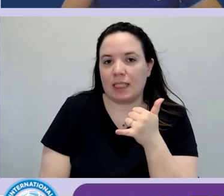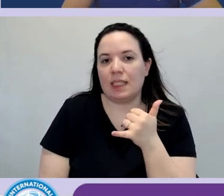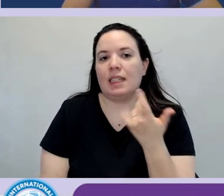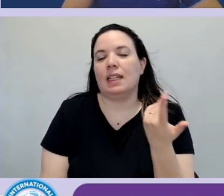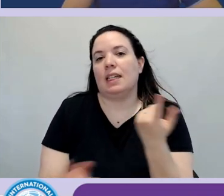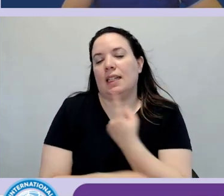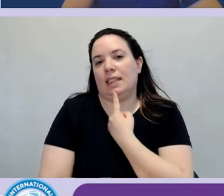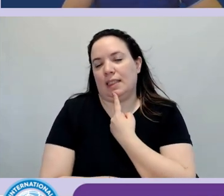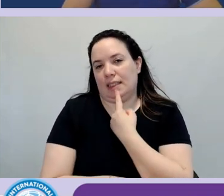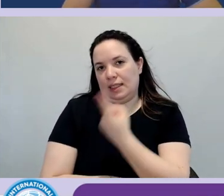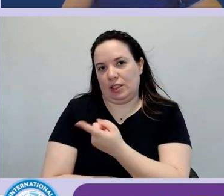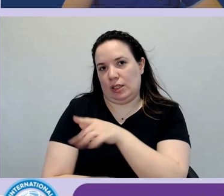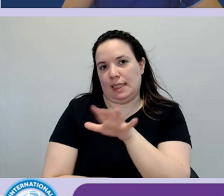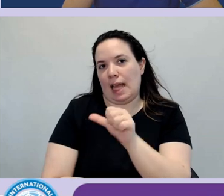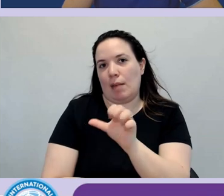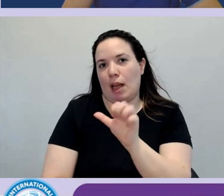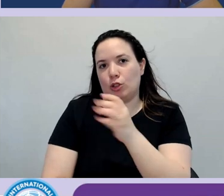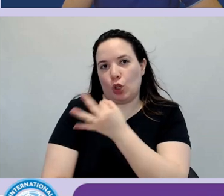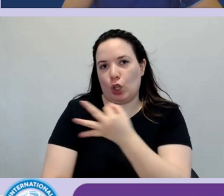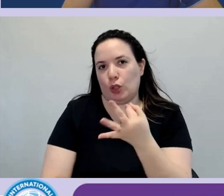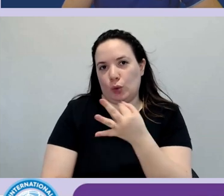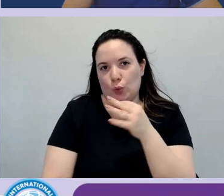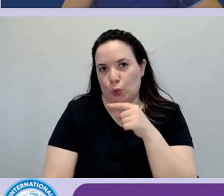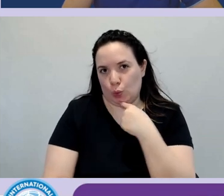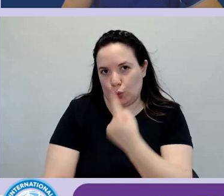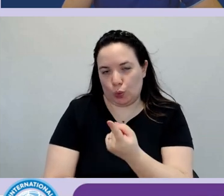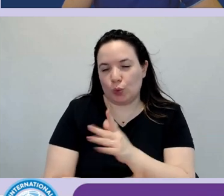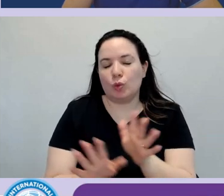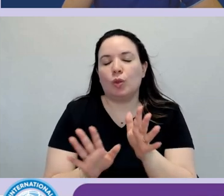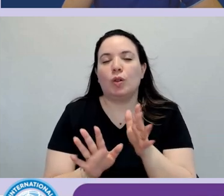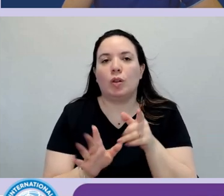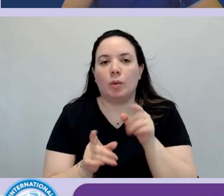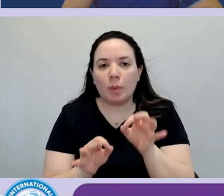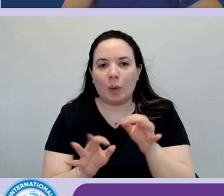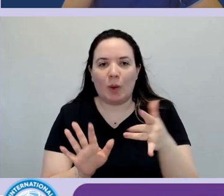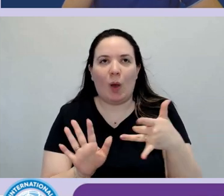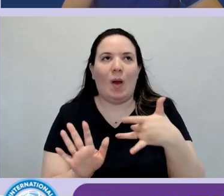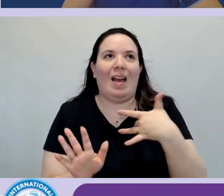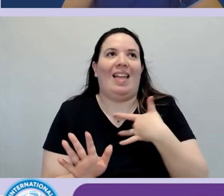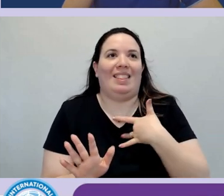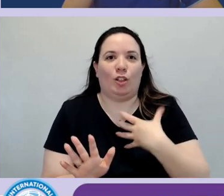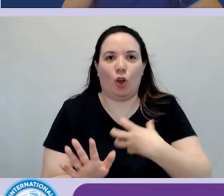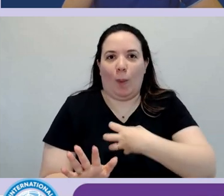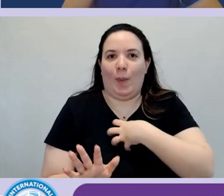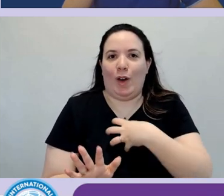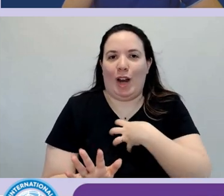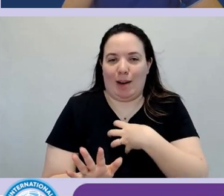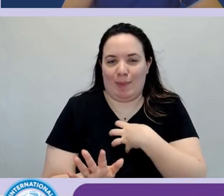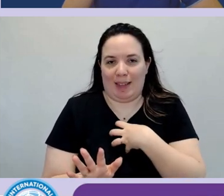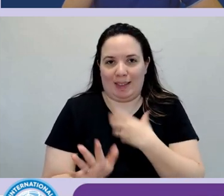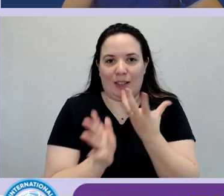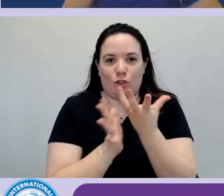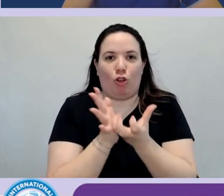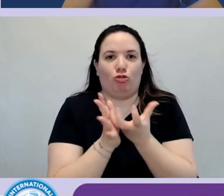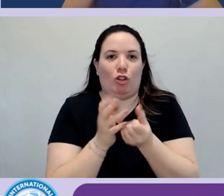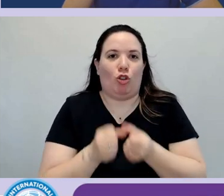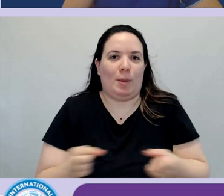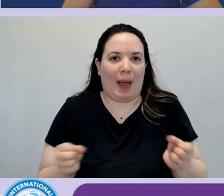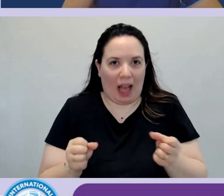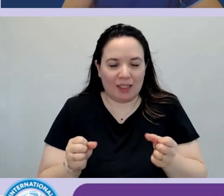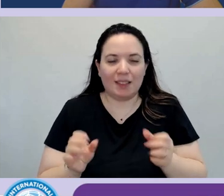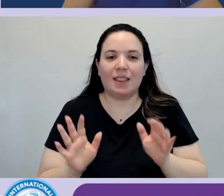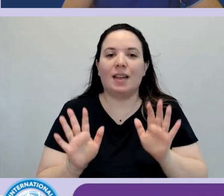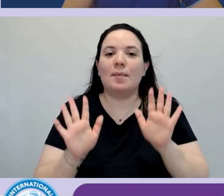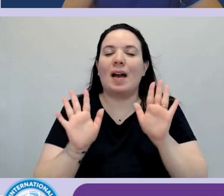punto è quello che ha detto sabato cioè che è proprio come dire eticamente e moralmente discutibile Il concetto alla